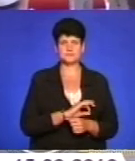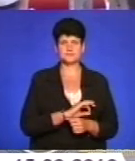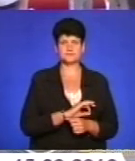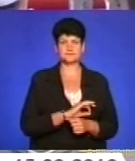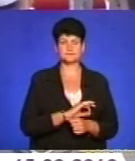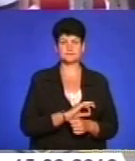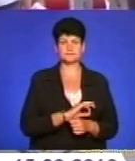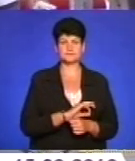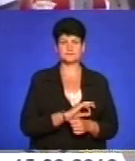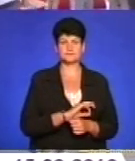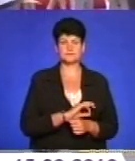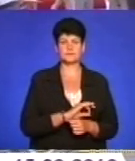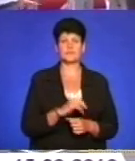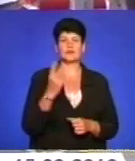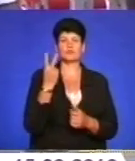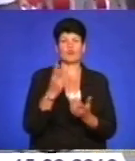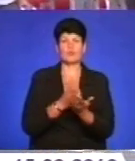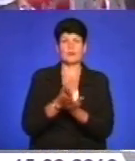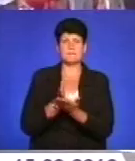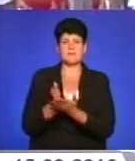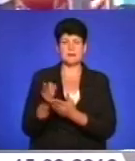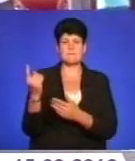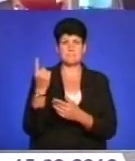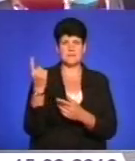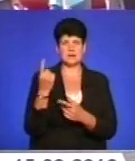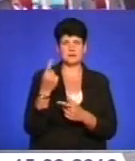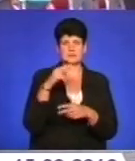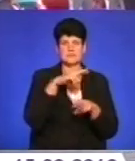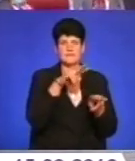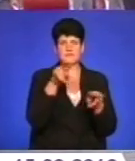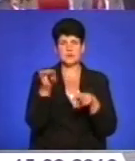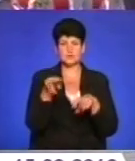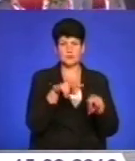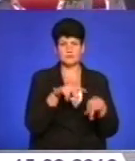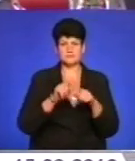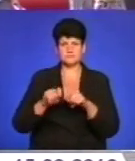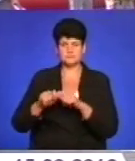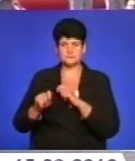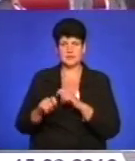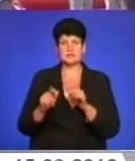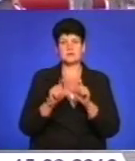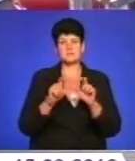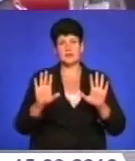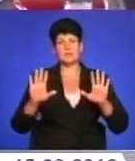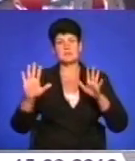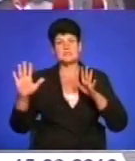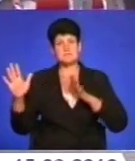в контексті двох направлень. Перше – це візуальний моніторинг за об'єктами,